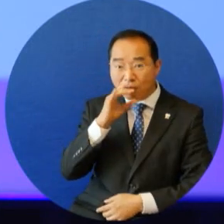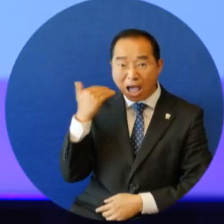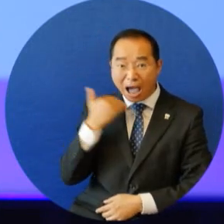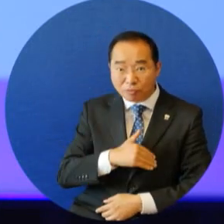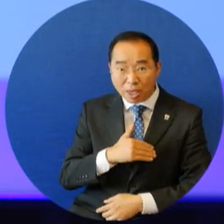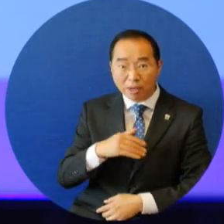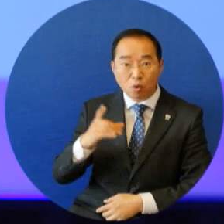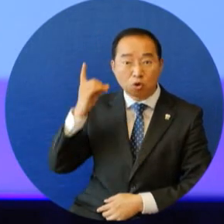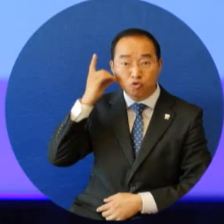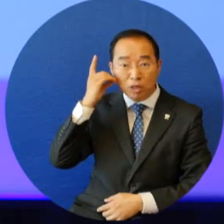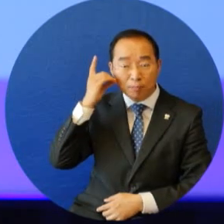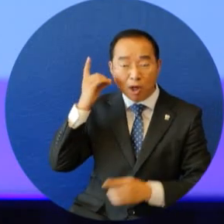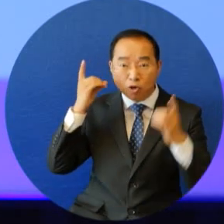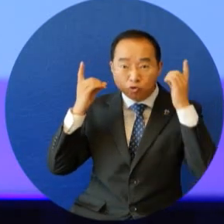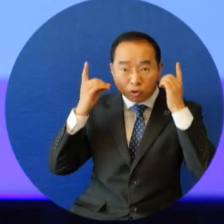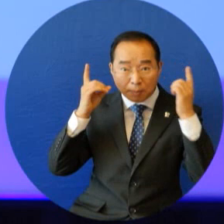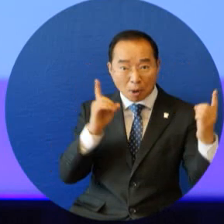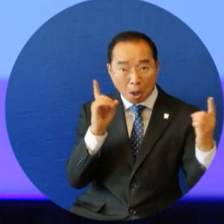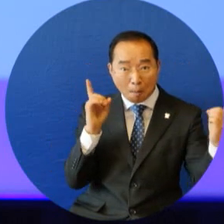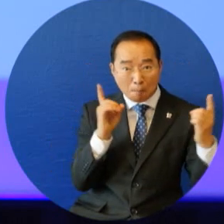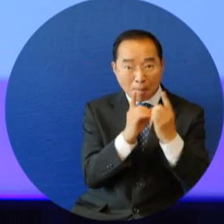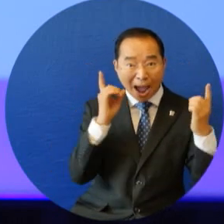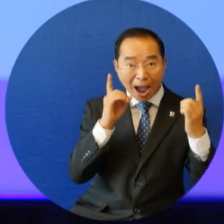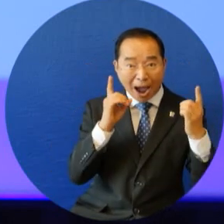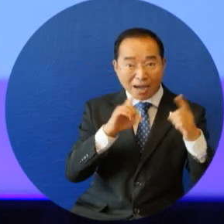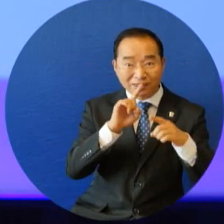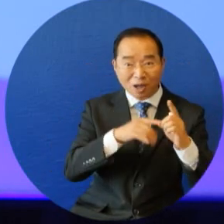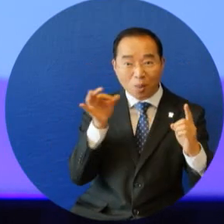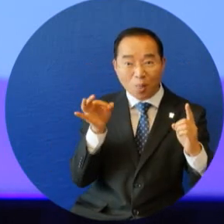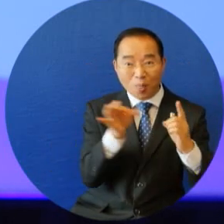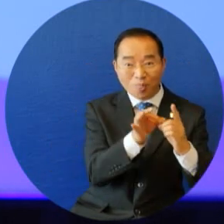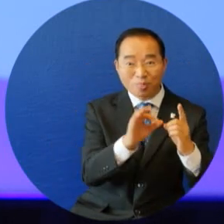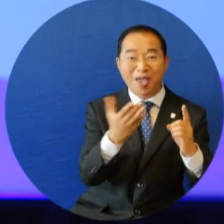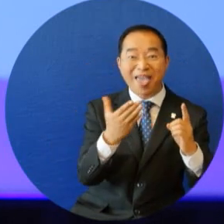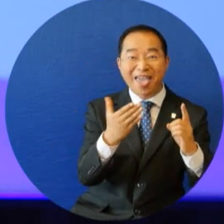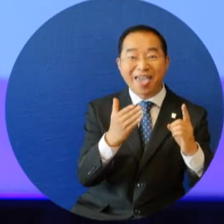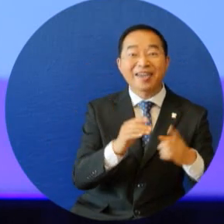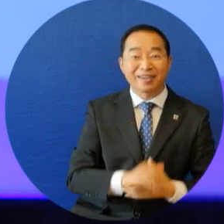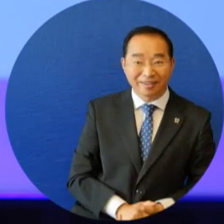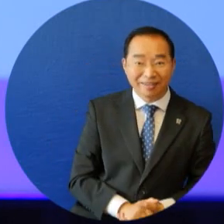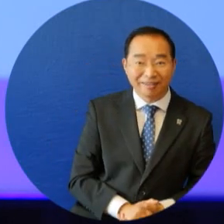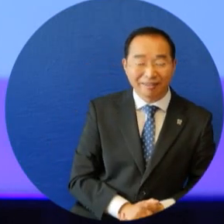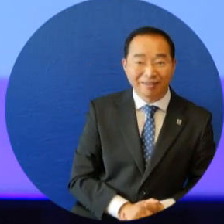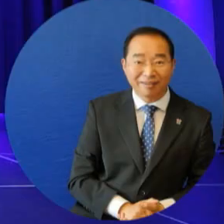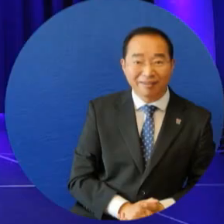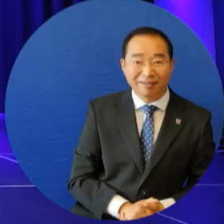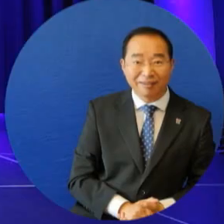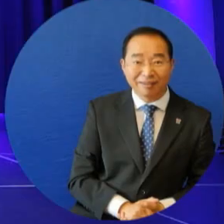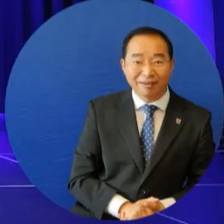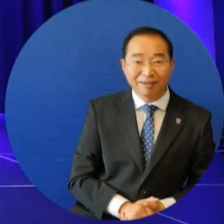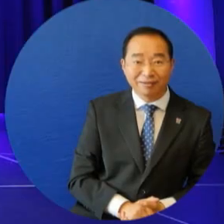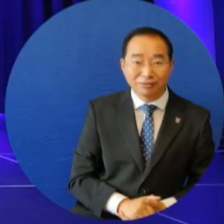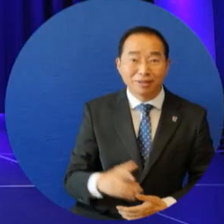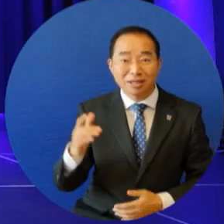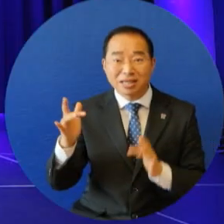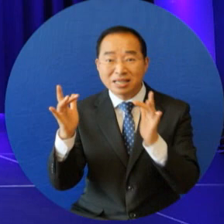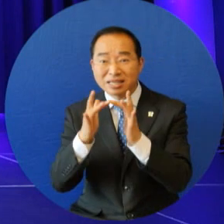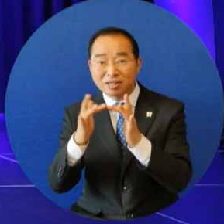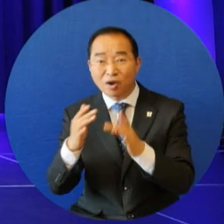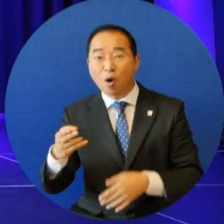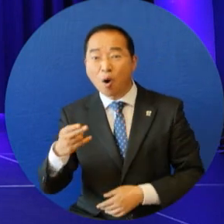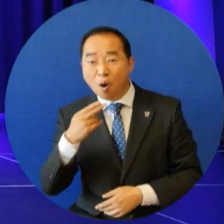휴대폰과 휴대폰을 부딪히기만 해서 서로 지급 결제가 되는 거예요. 지금